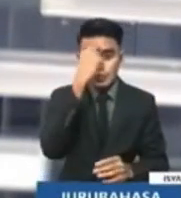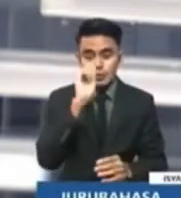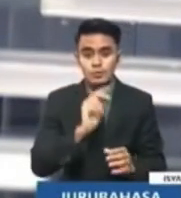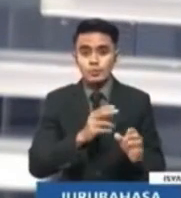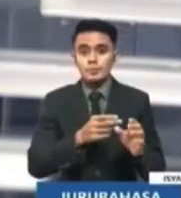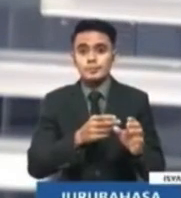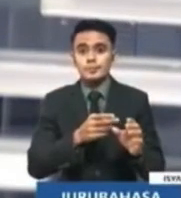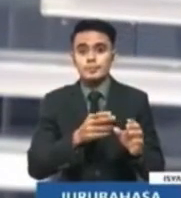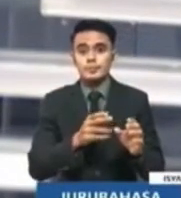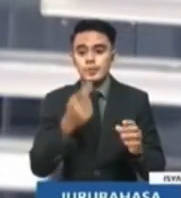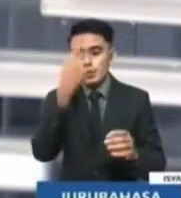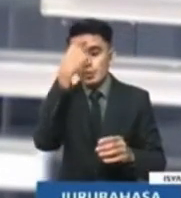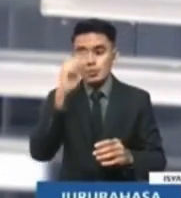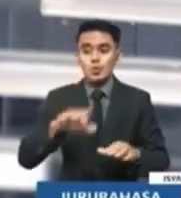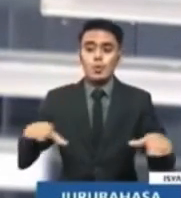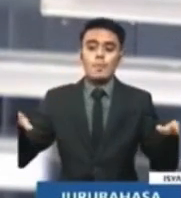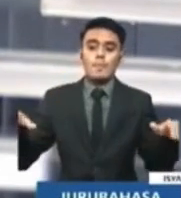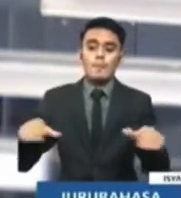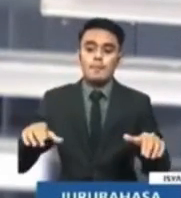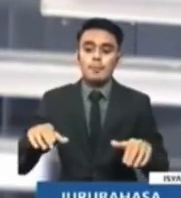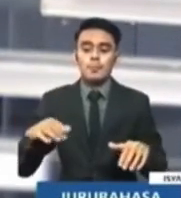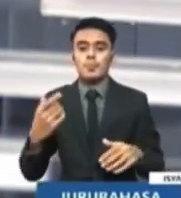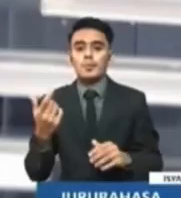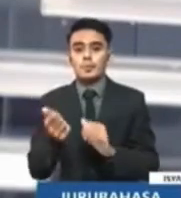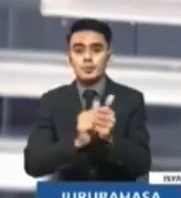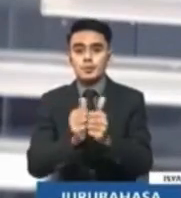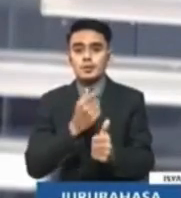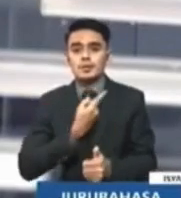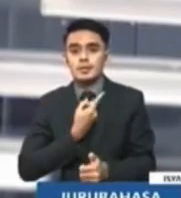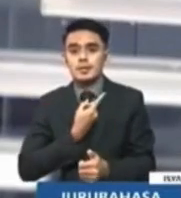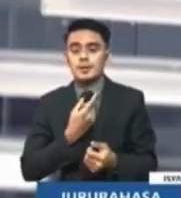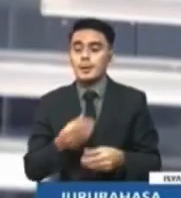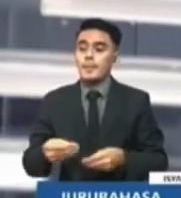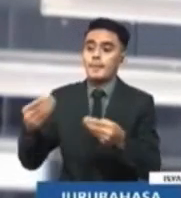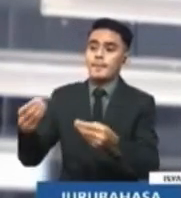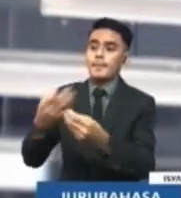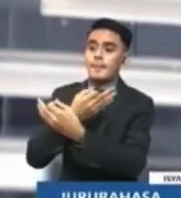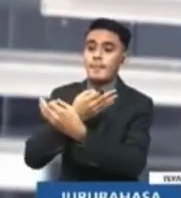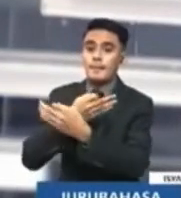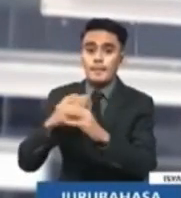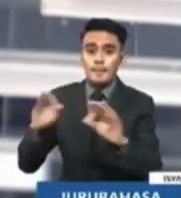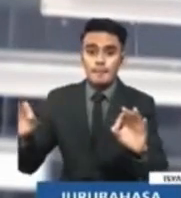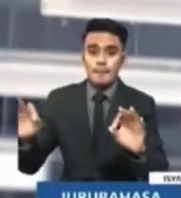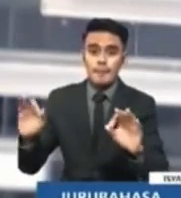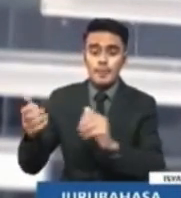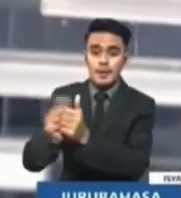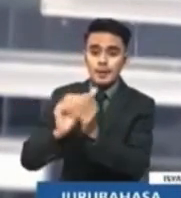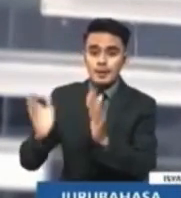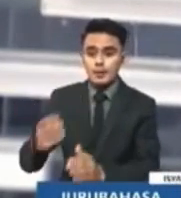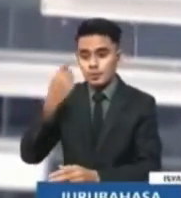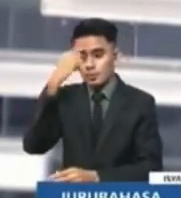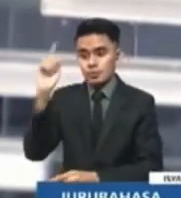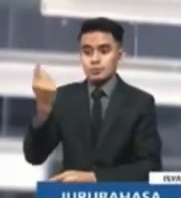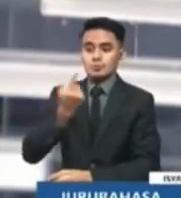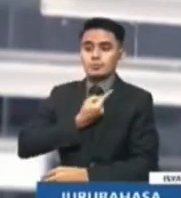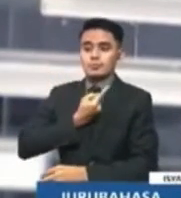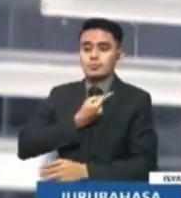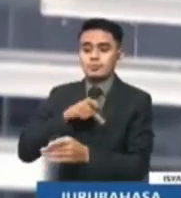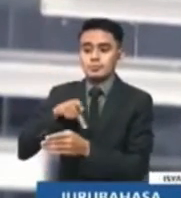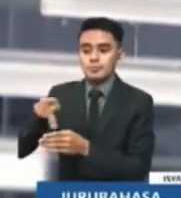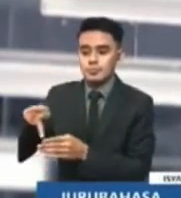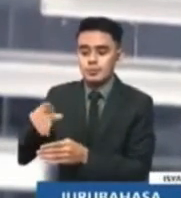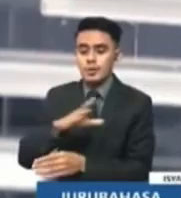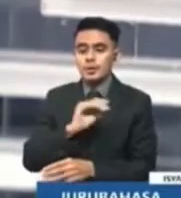dunia profesional dengan keputusan seperti berikut. Satu, memberikan pelepasan kepada atlet yang berhasrat untuk bergerak secara